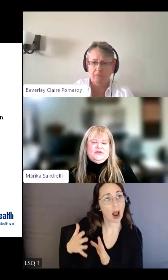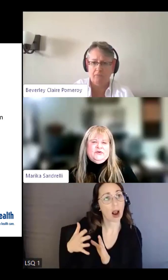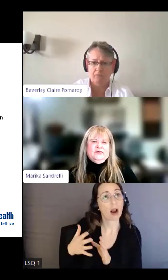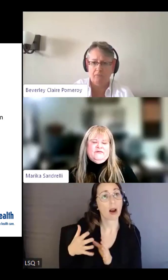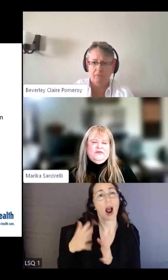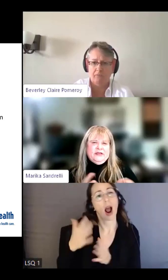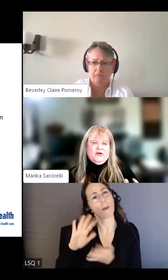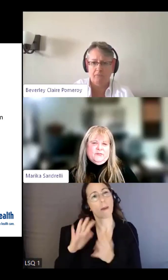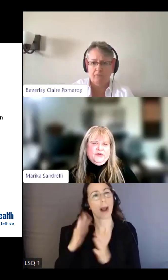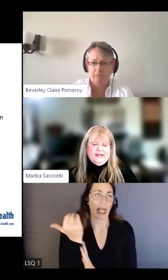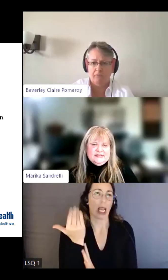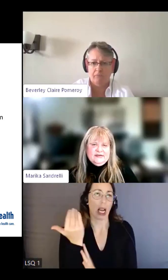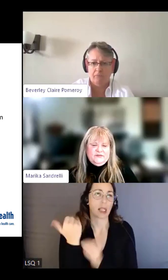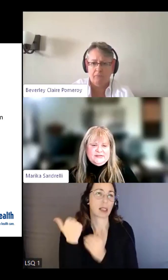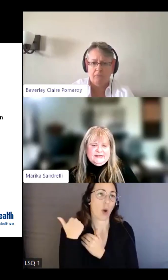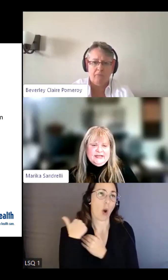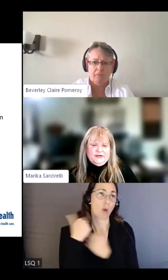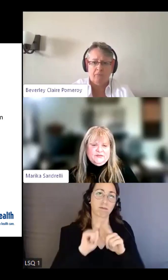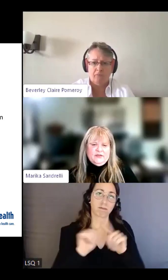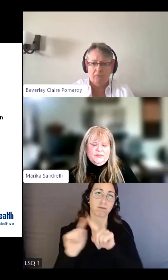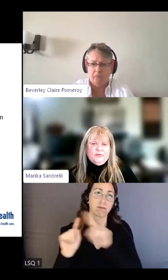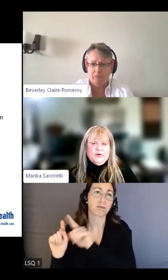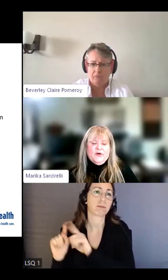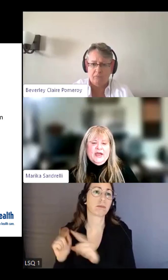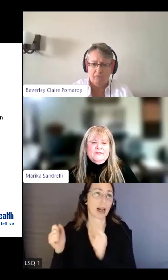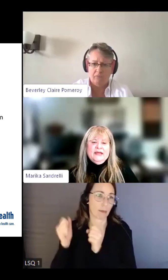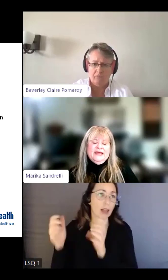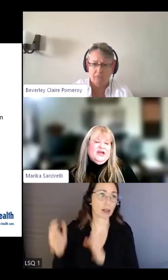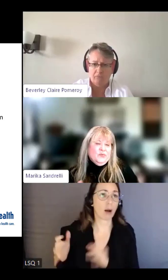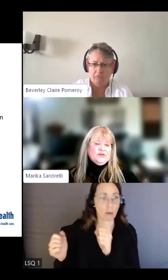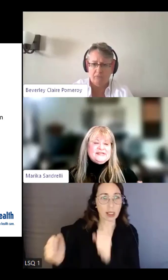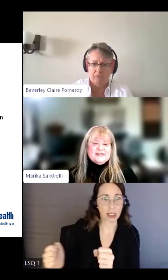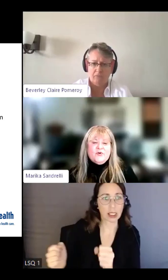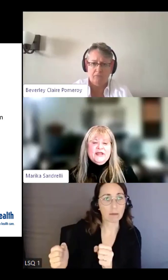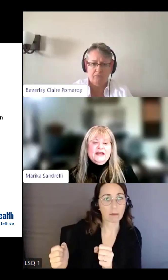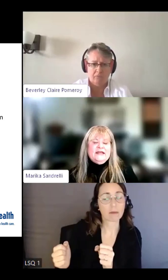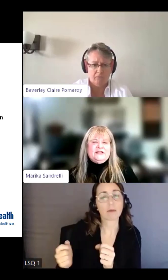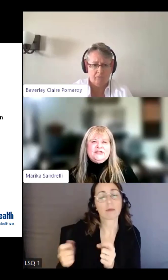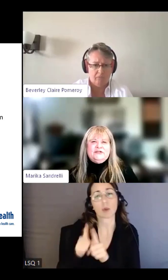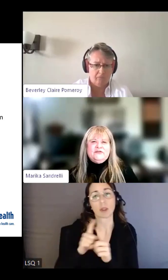Et nous avons un programme de développement qui soutient